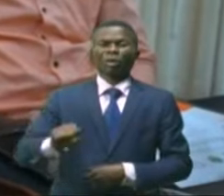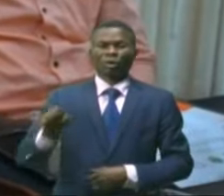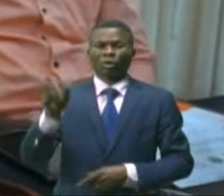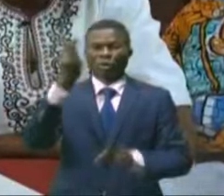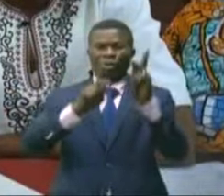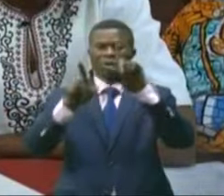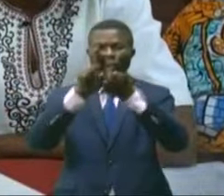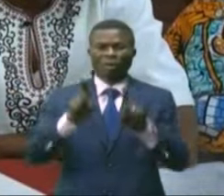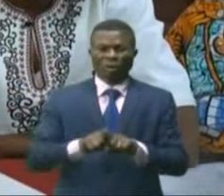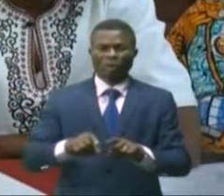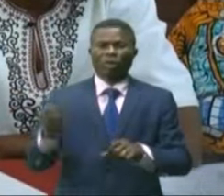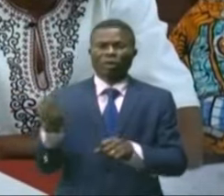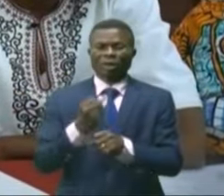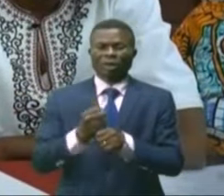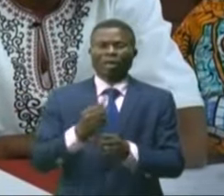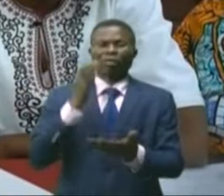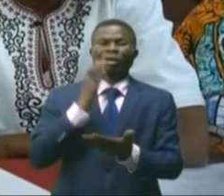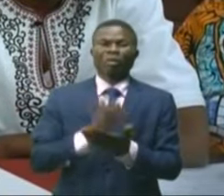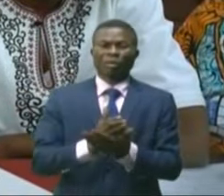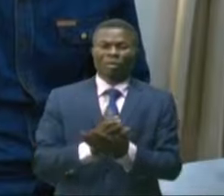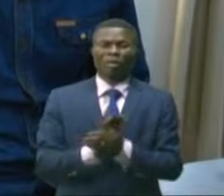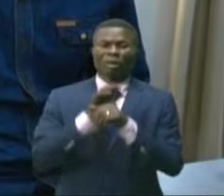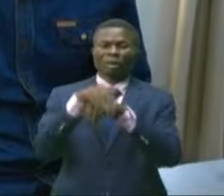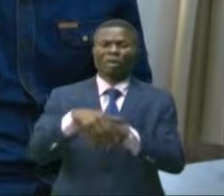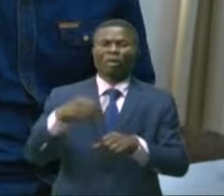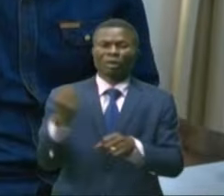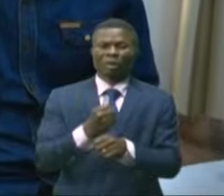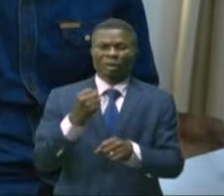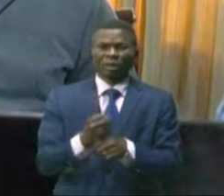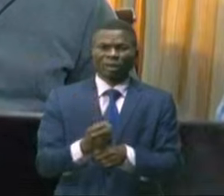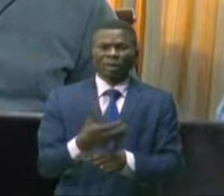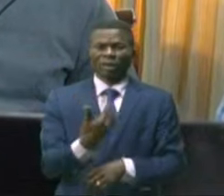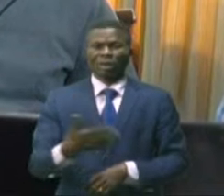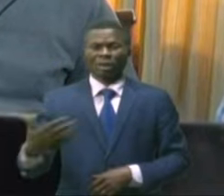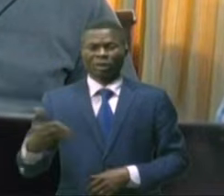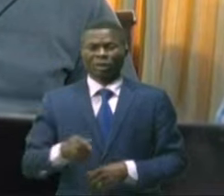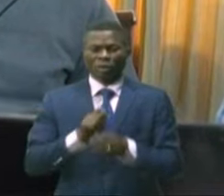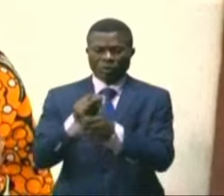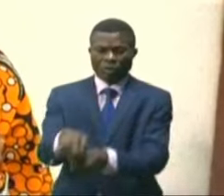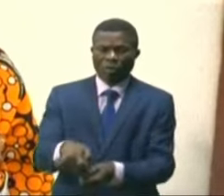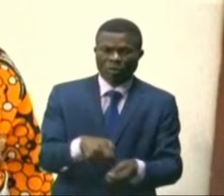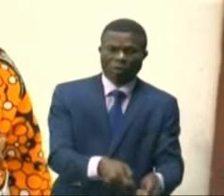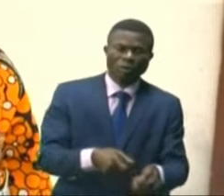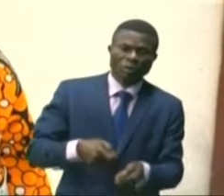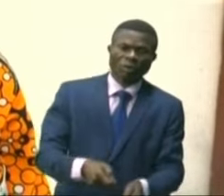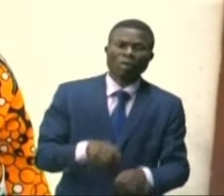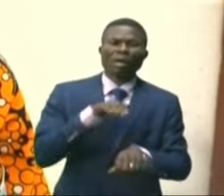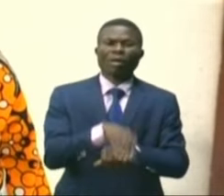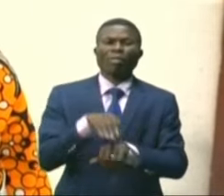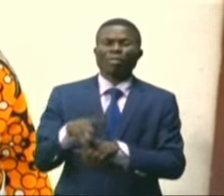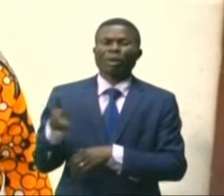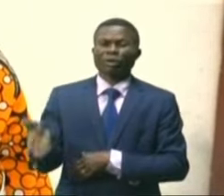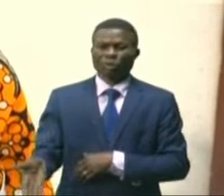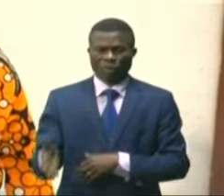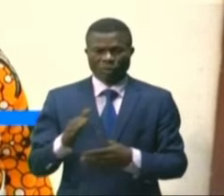public que privé, impliqués dans la production des matériels de plantation des maniocs. Nous serons à accompagner les différents